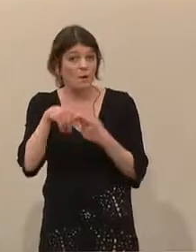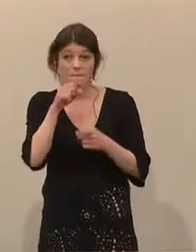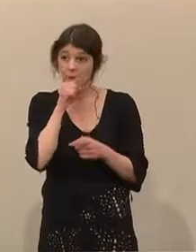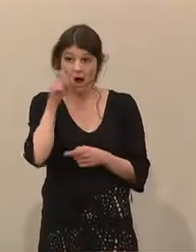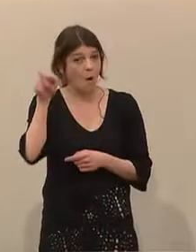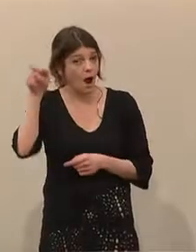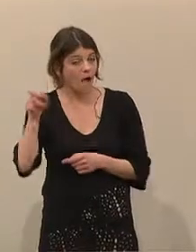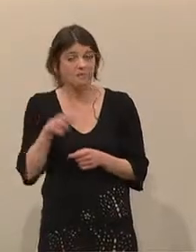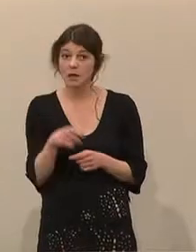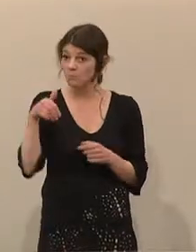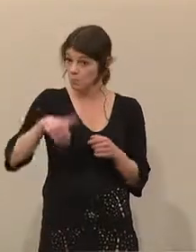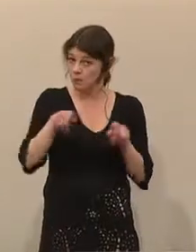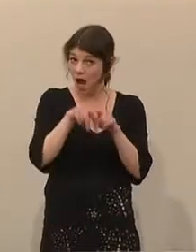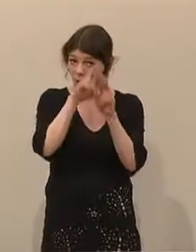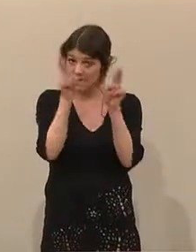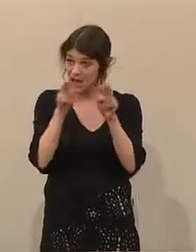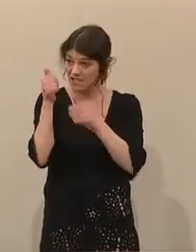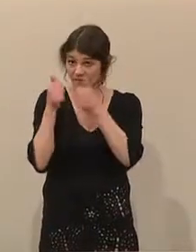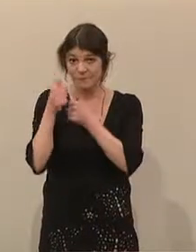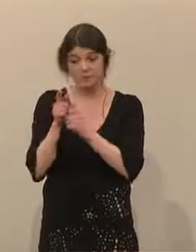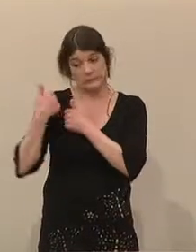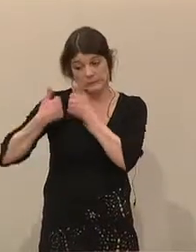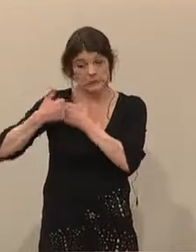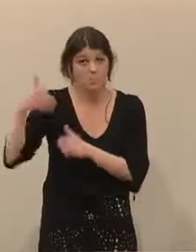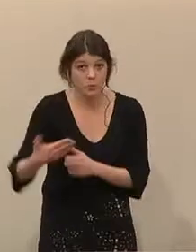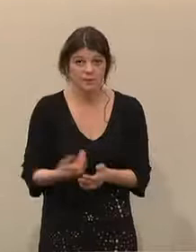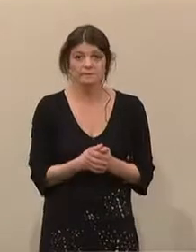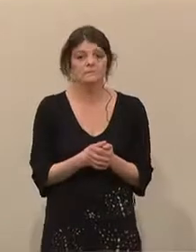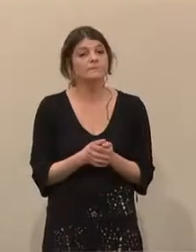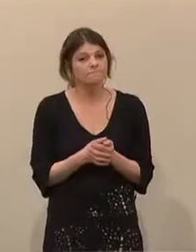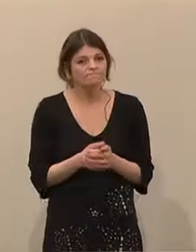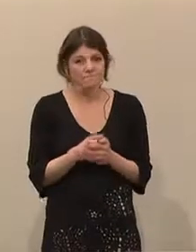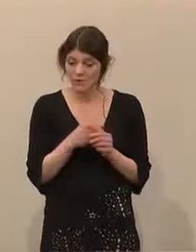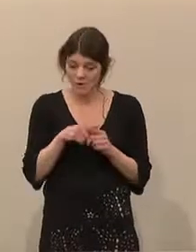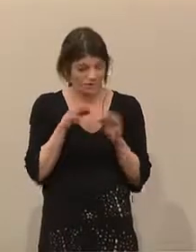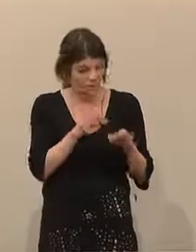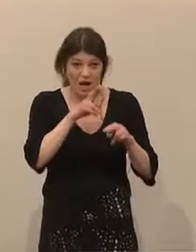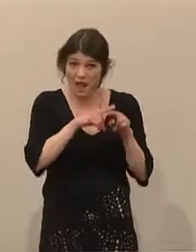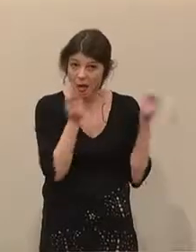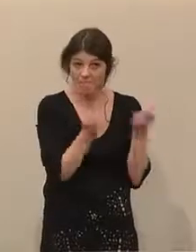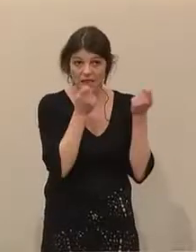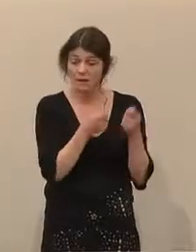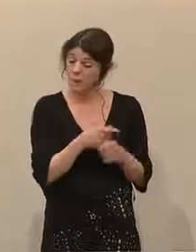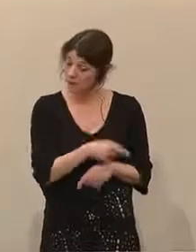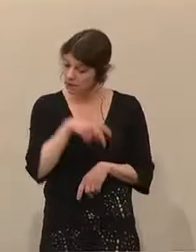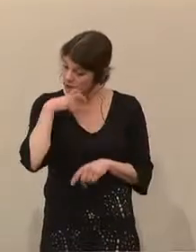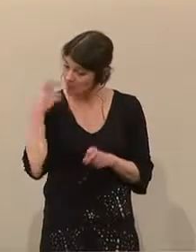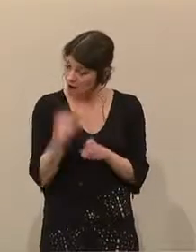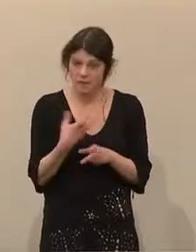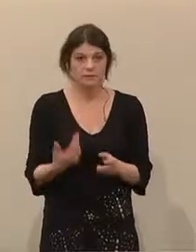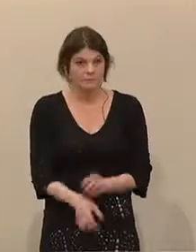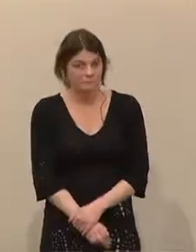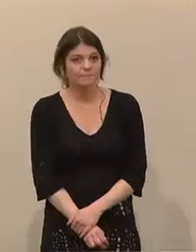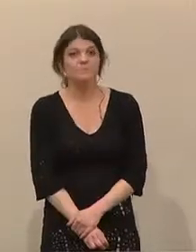aber auch im internationalen Wettbewerb standhalten. Und für die kleinen Betriebe ist das eine große